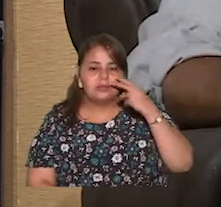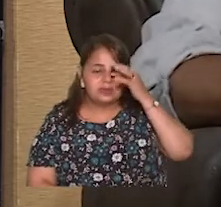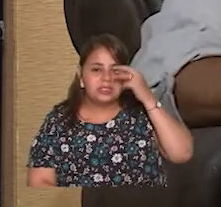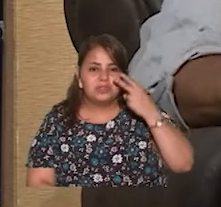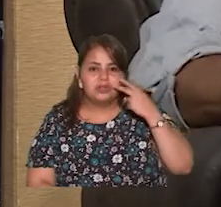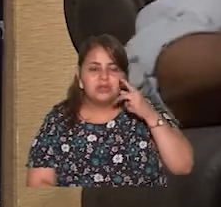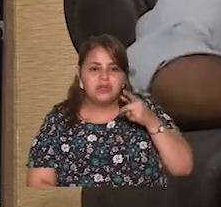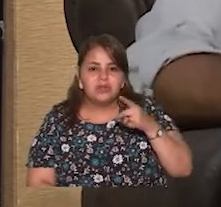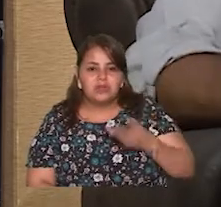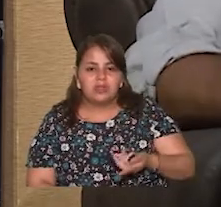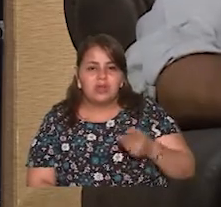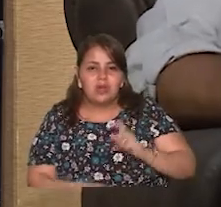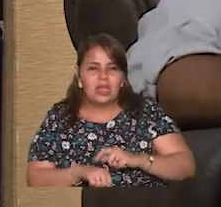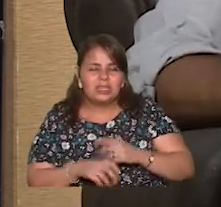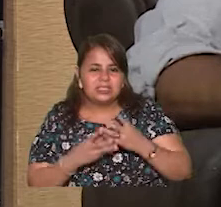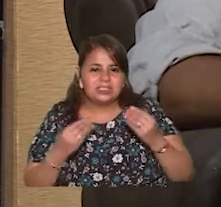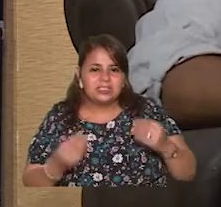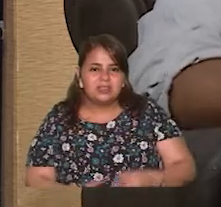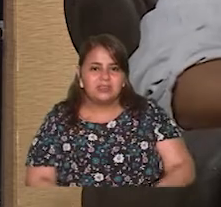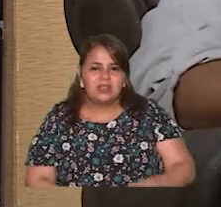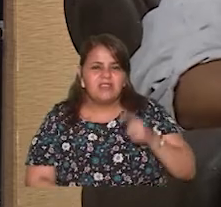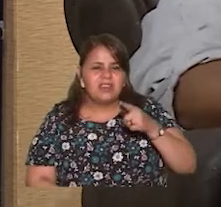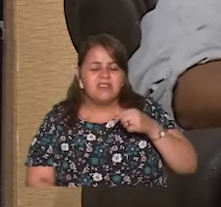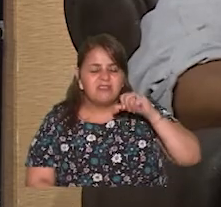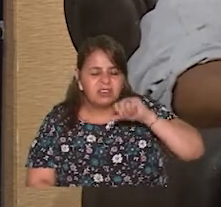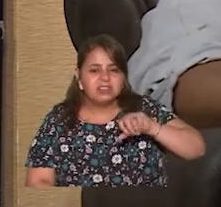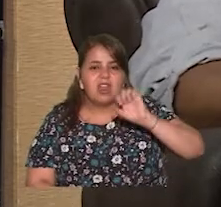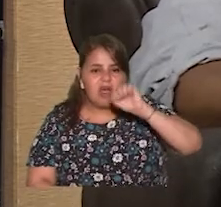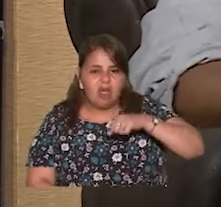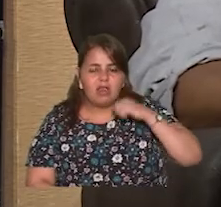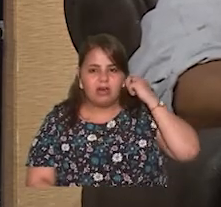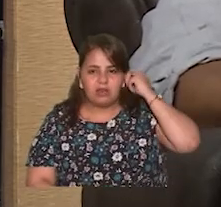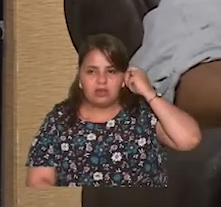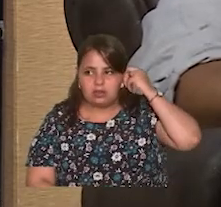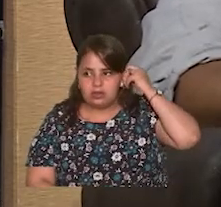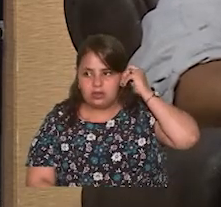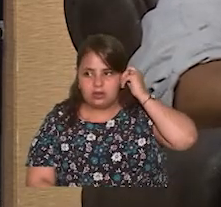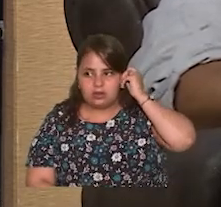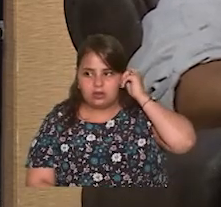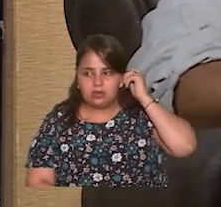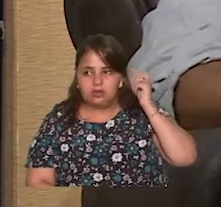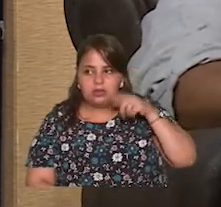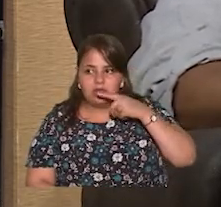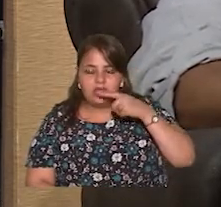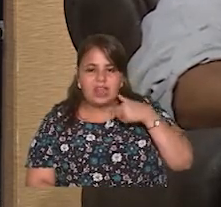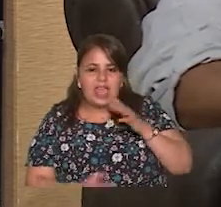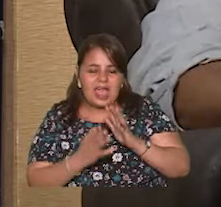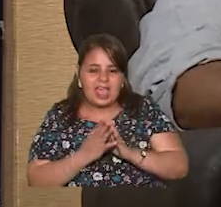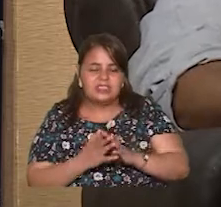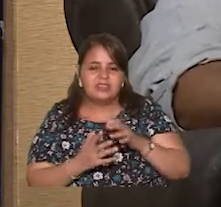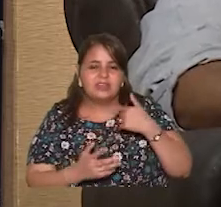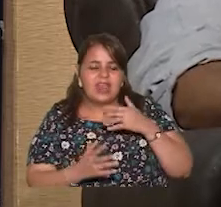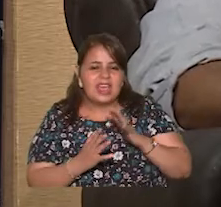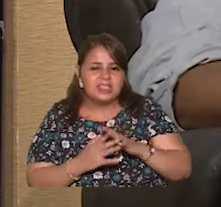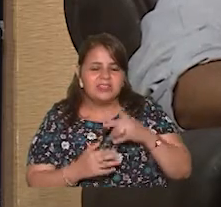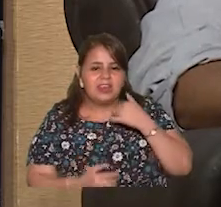بقدر. بس في اوقات كتيره قوي بفشل، وده الوقت المهم اللي انا اقول انا اسف. مراتي اسمها مريان، انا اسف يا مريان، انا غلطت في كذا